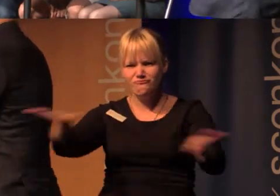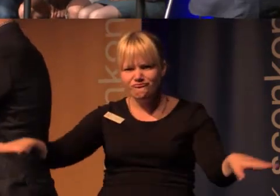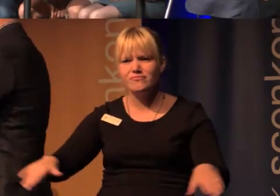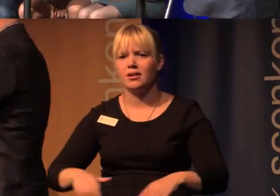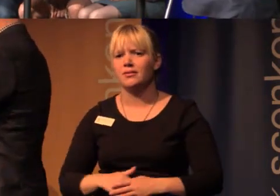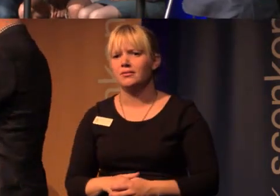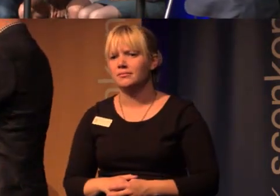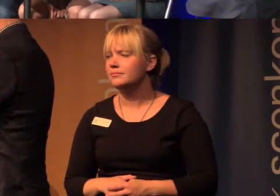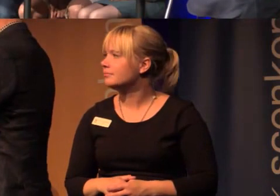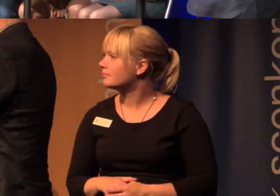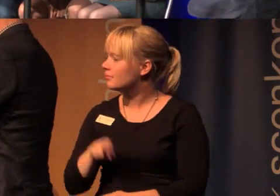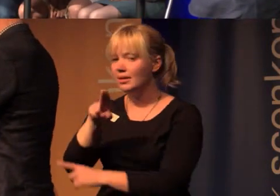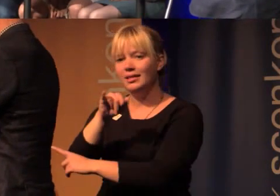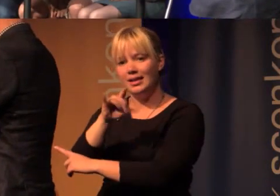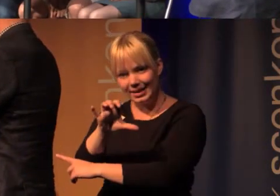Hanna.